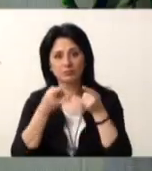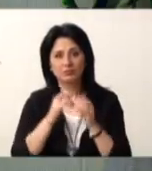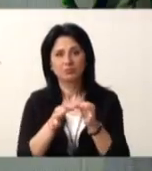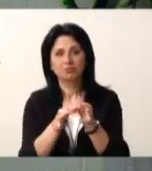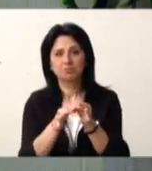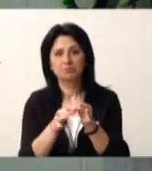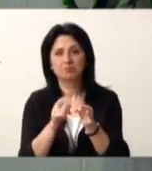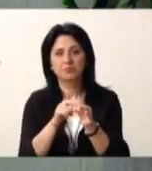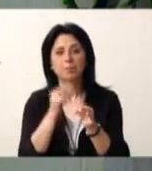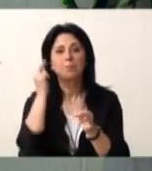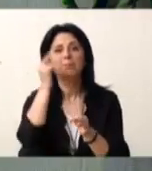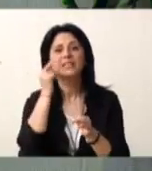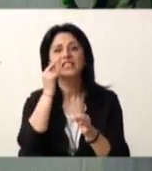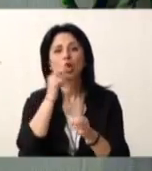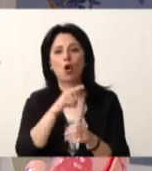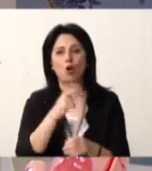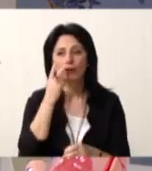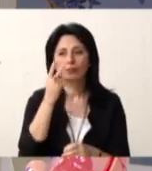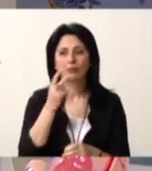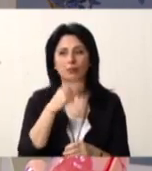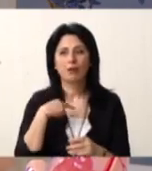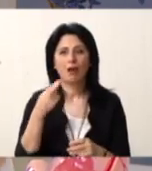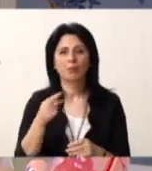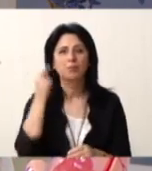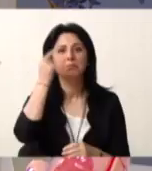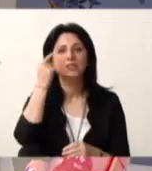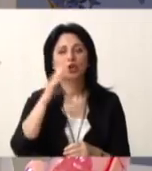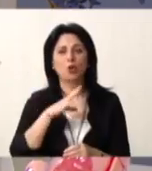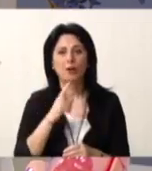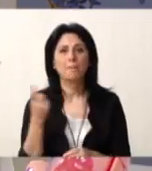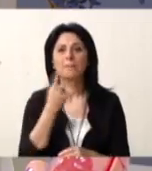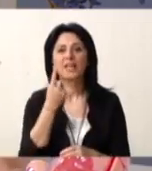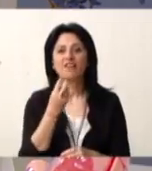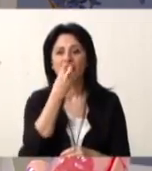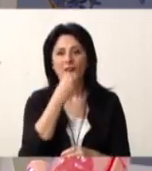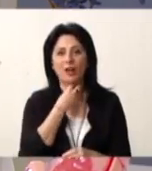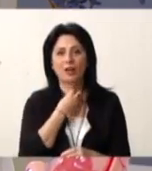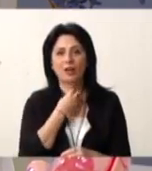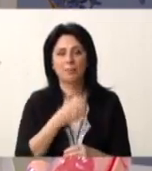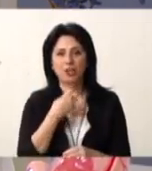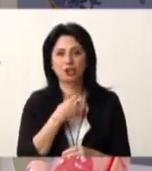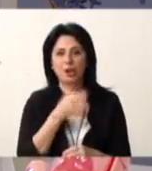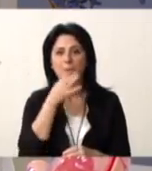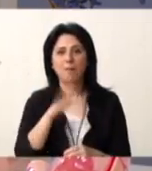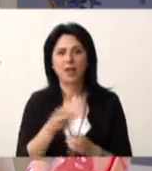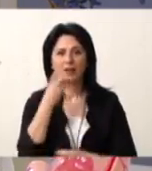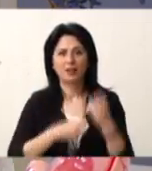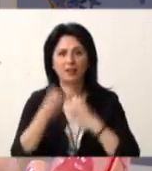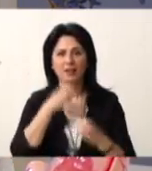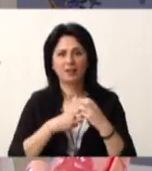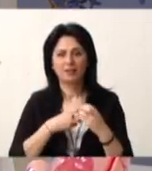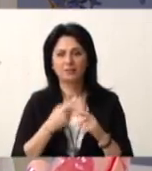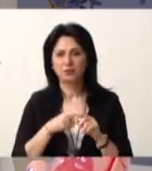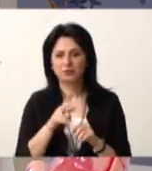ჰქონდეს. შეიძლება იყოს ფსიქოლოგიური მომენტებიც ამ შემთხვევაში, რადგან პირველი ლუკმის გადაყლაპა უჭირს და შემდეგ უკვე უადრულდება ან წყალი